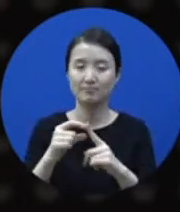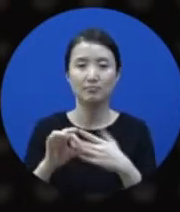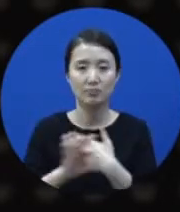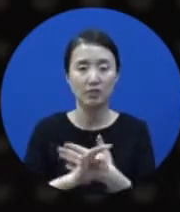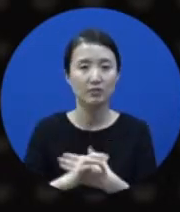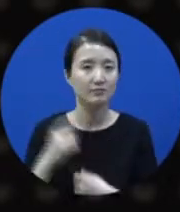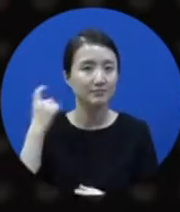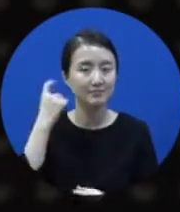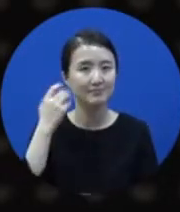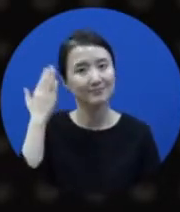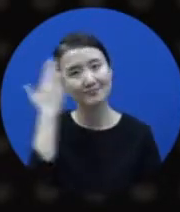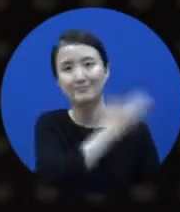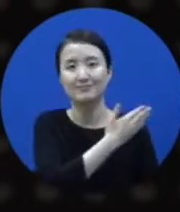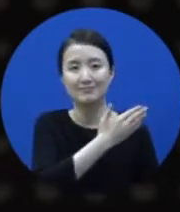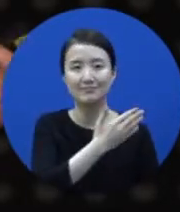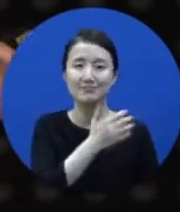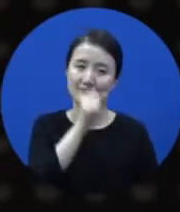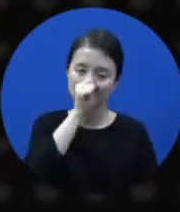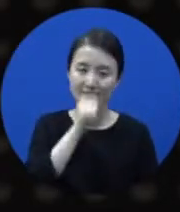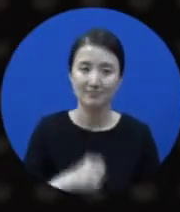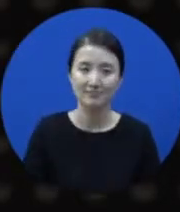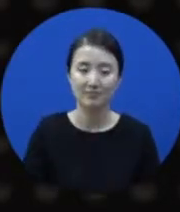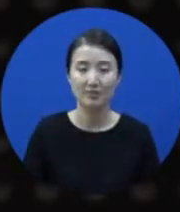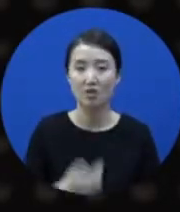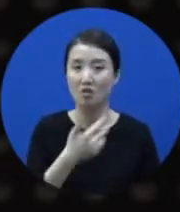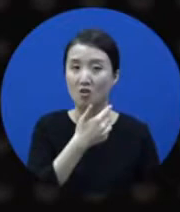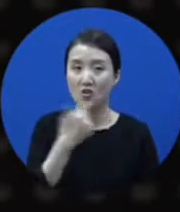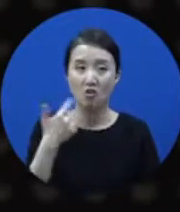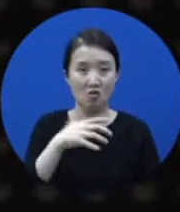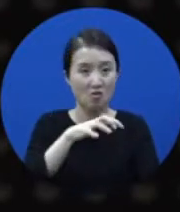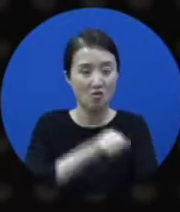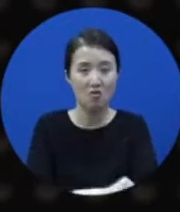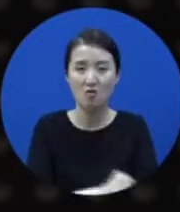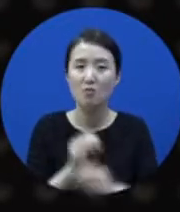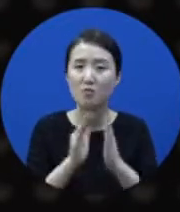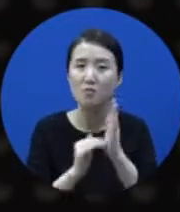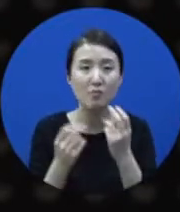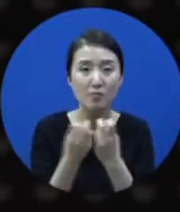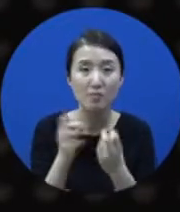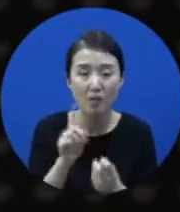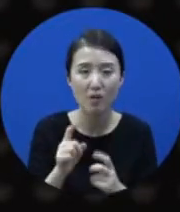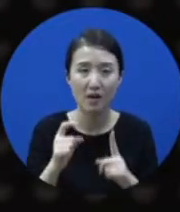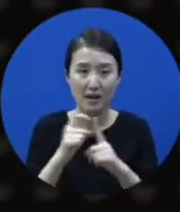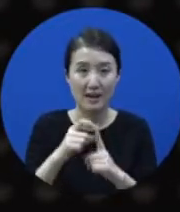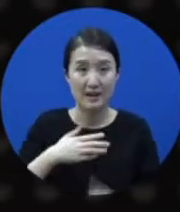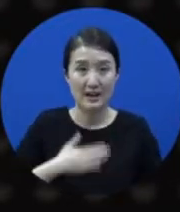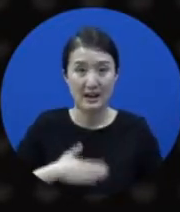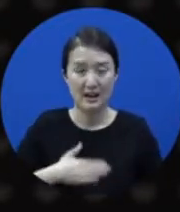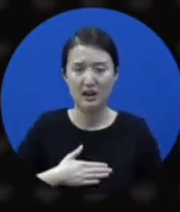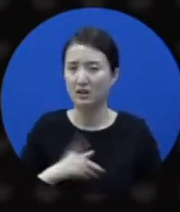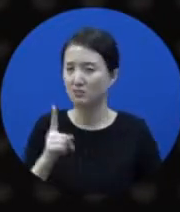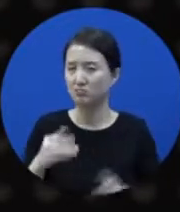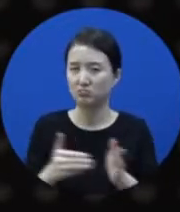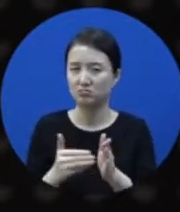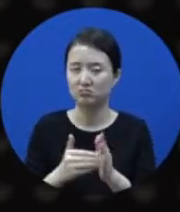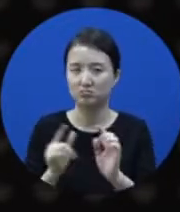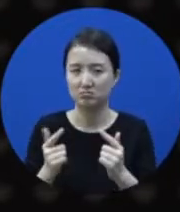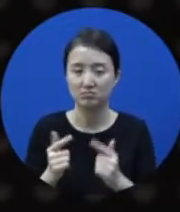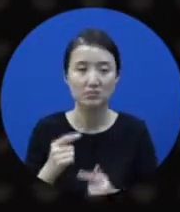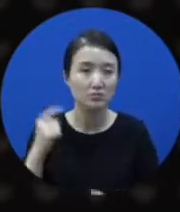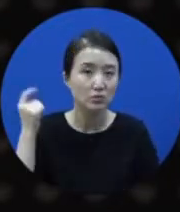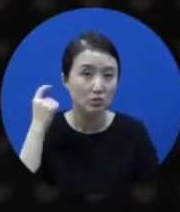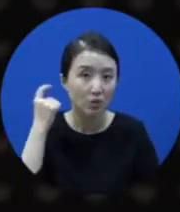치면요, 영어의 액센트죠. 영어를 잘하는 게 그냥 영어의 그 단어를 명확하게 얘기하는 게 아니라